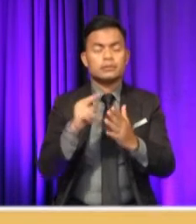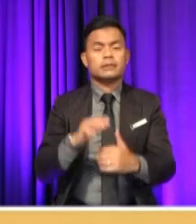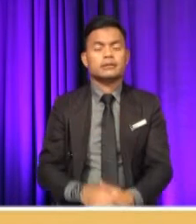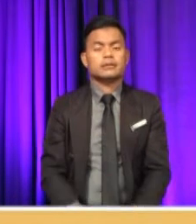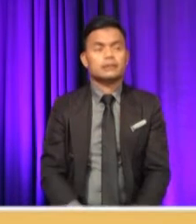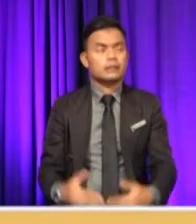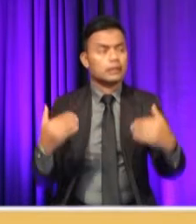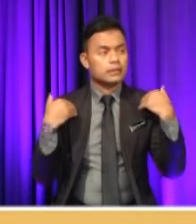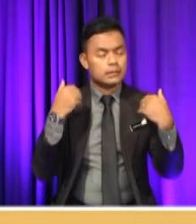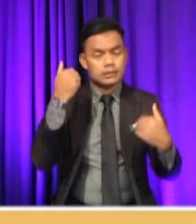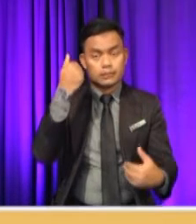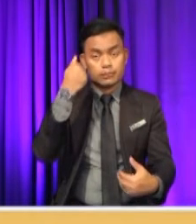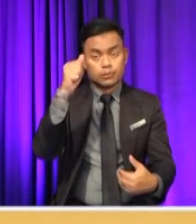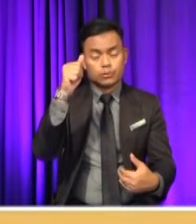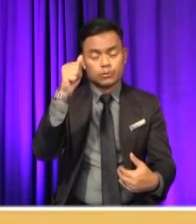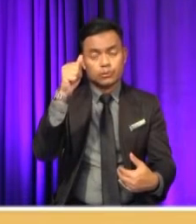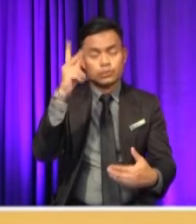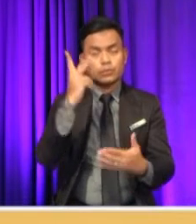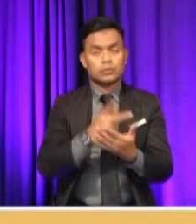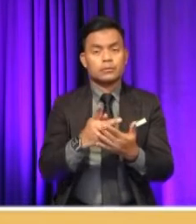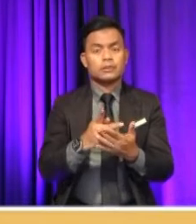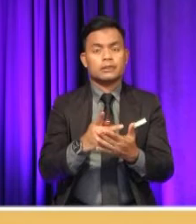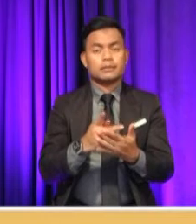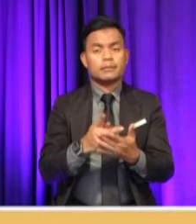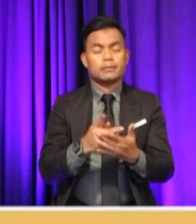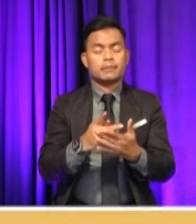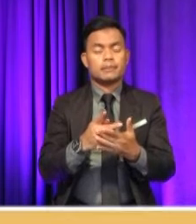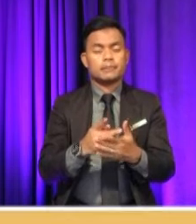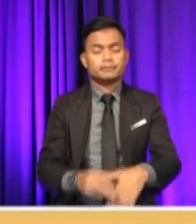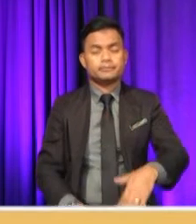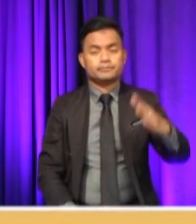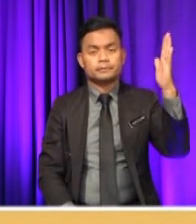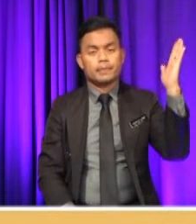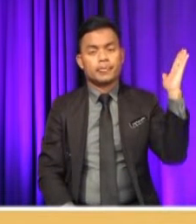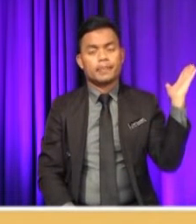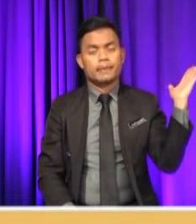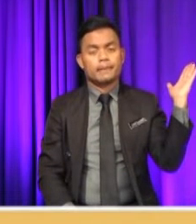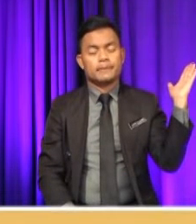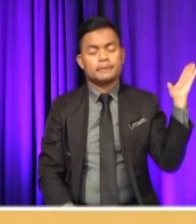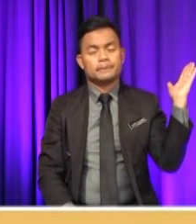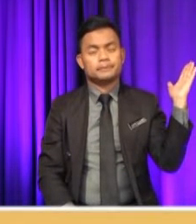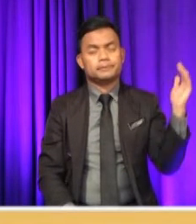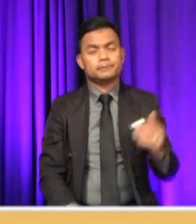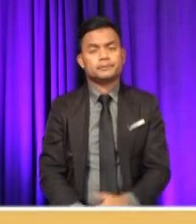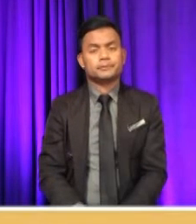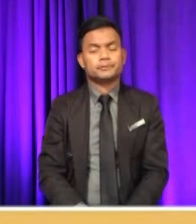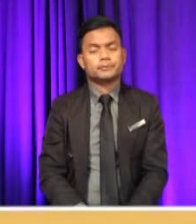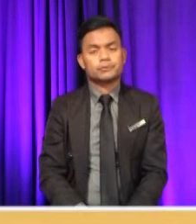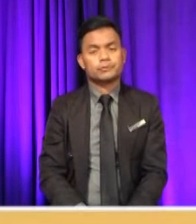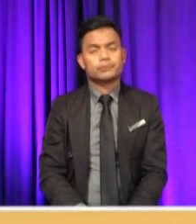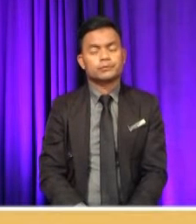10 komponen. Okey, kita ada pemampat, penerima, pengering, penapis udara,